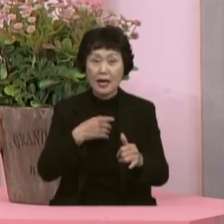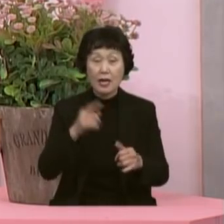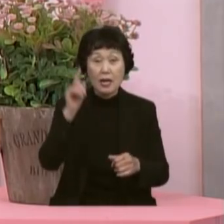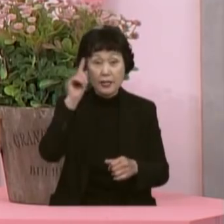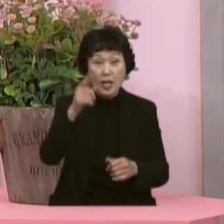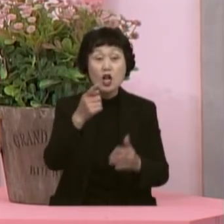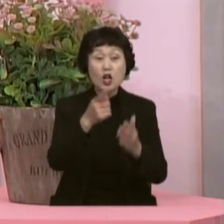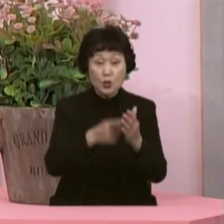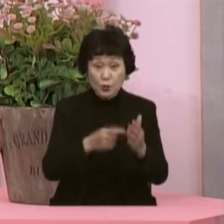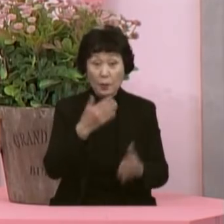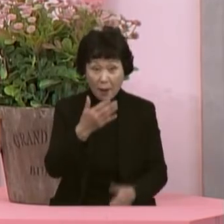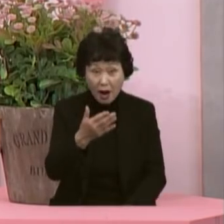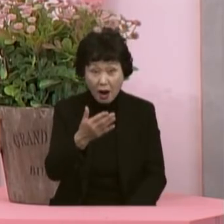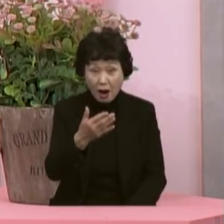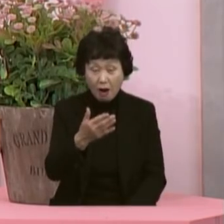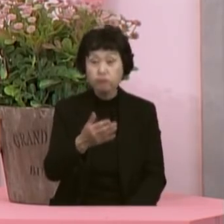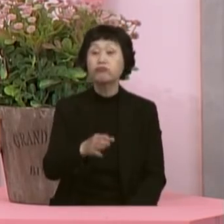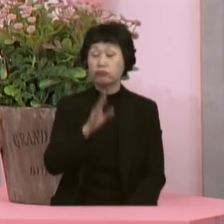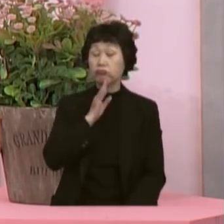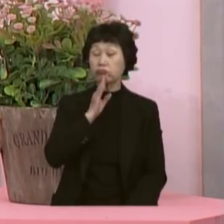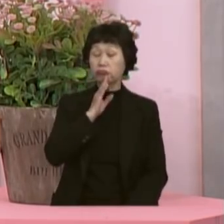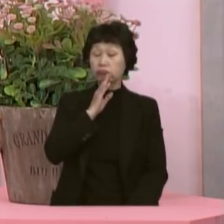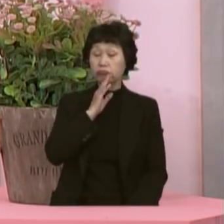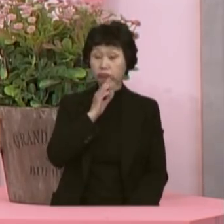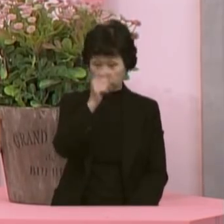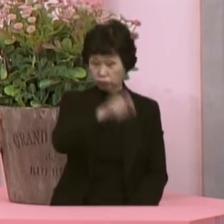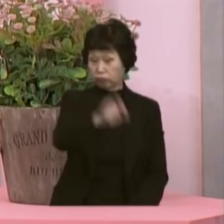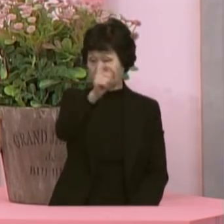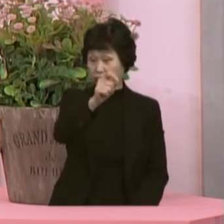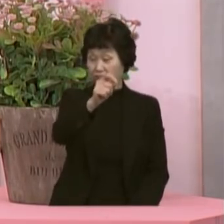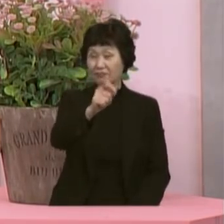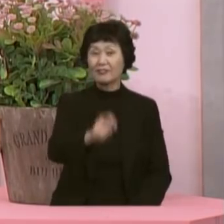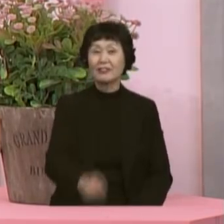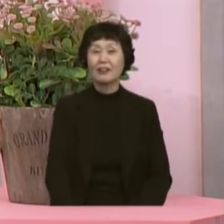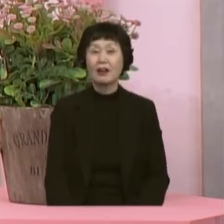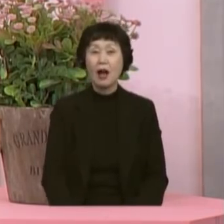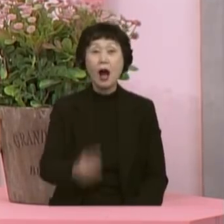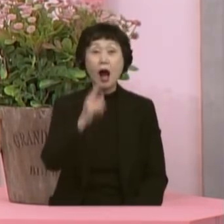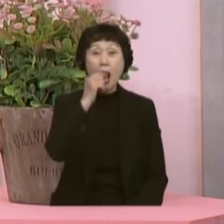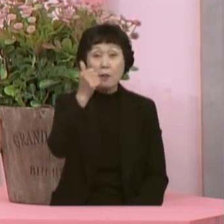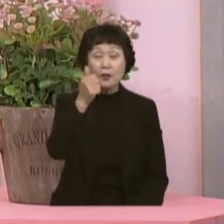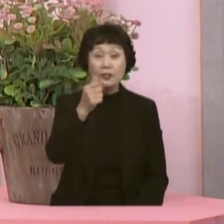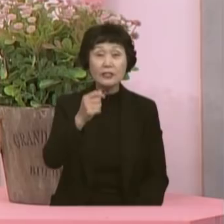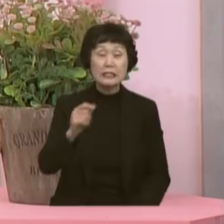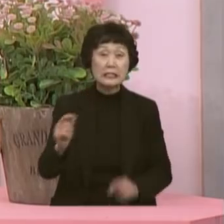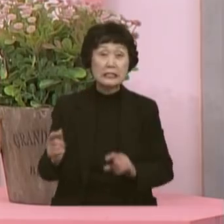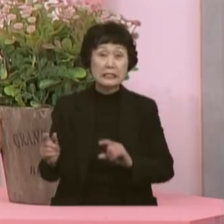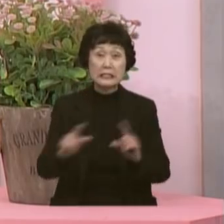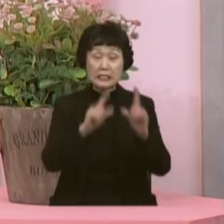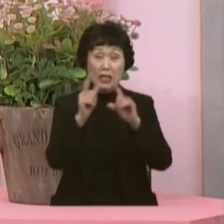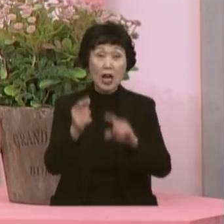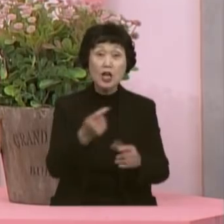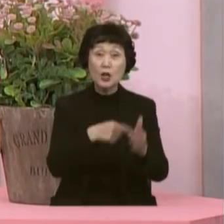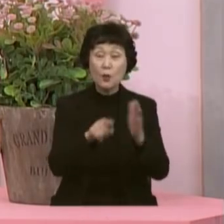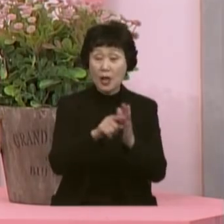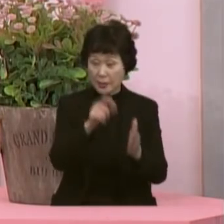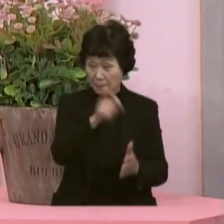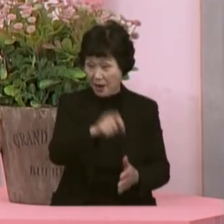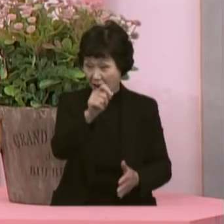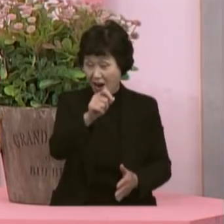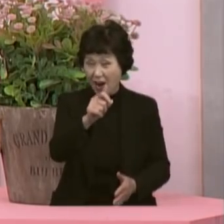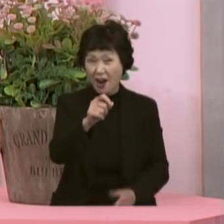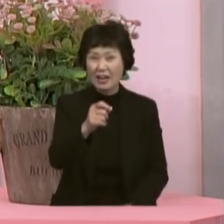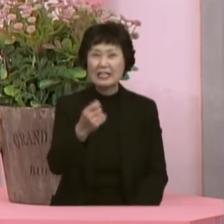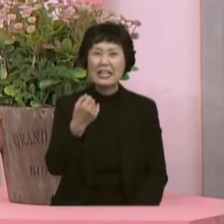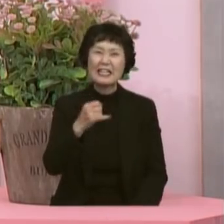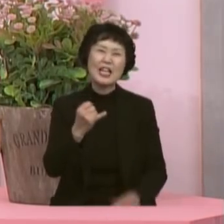거죠? 당연히 받아야지. 난 사인 바로 했거든요. 그 예비는 살겠다고 해. 근데 두 딸은 제가 바로 앞에 있으니까 날